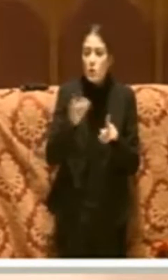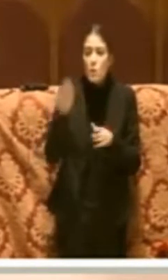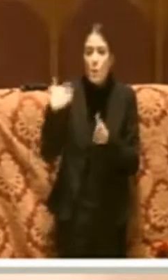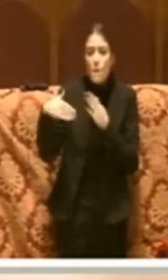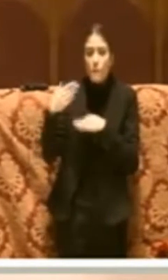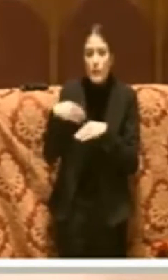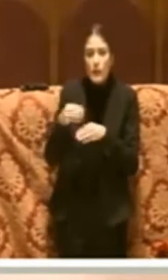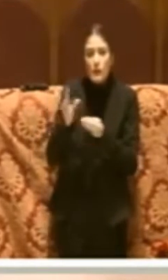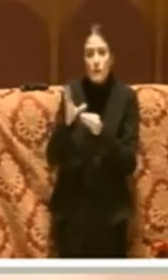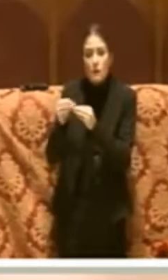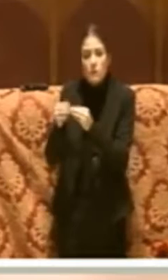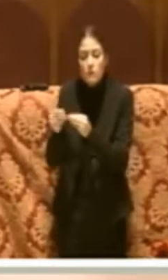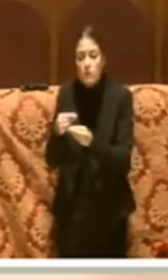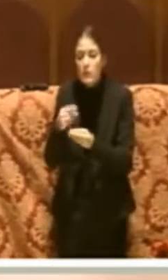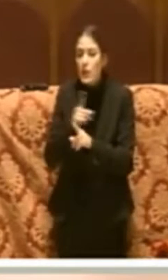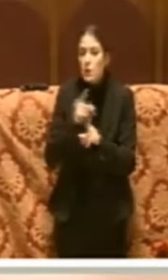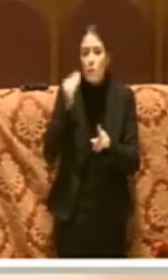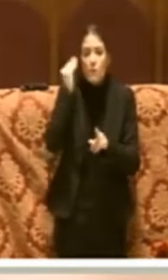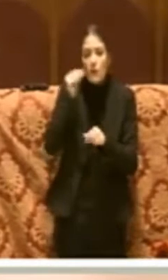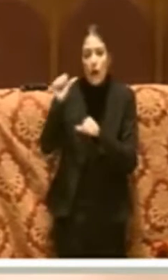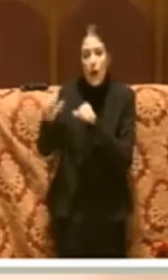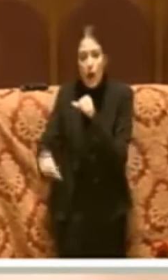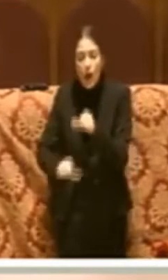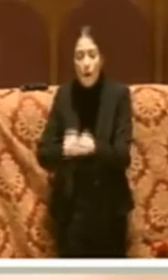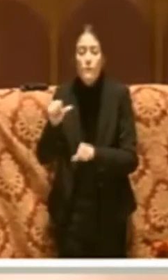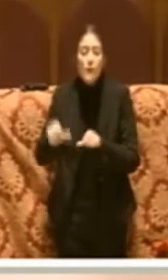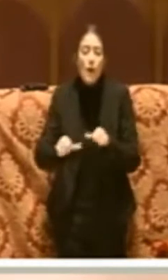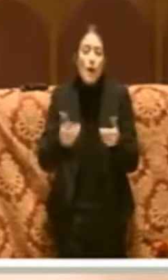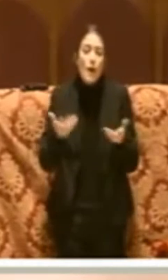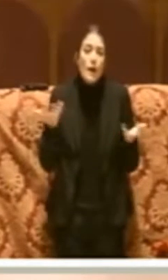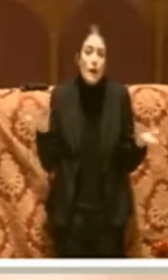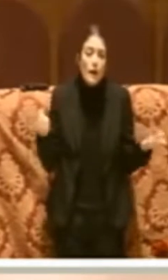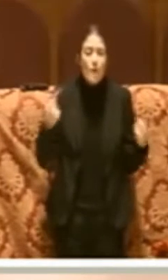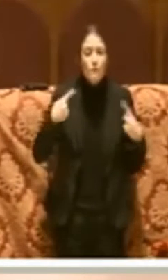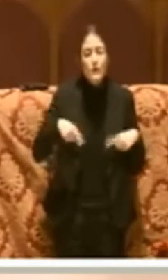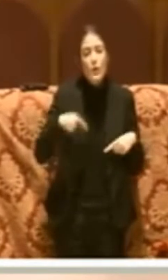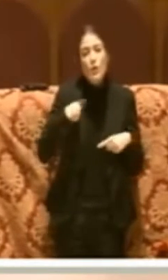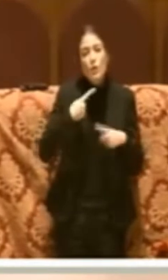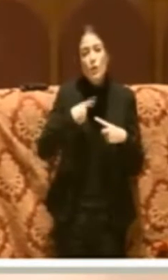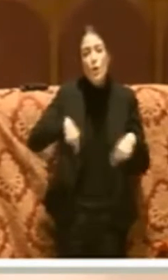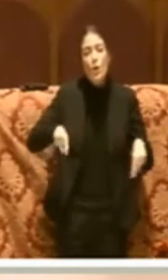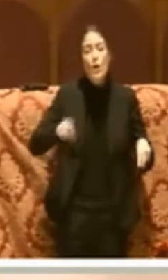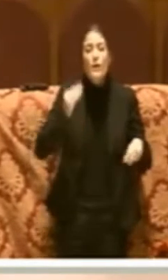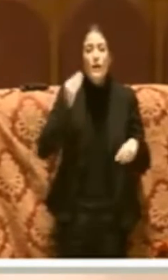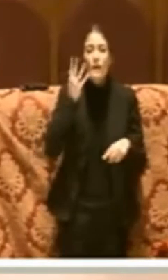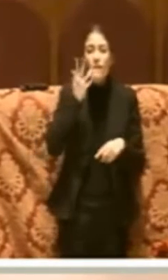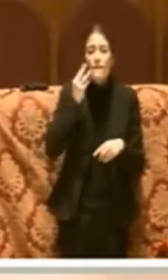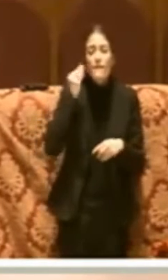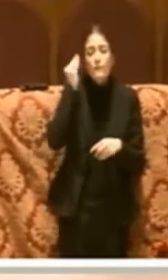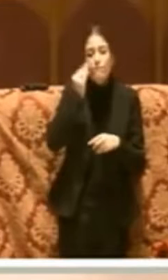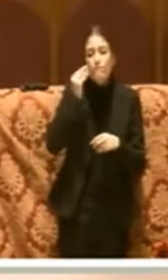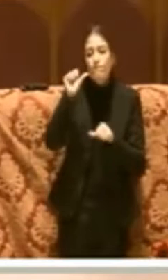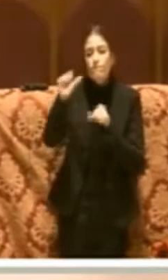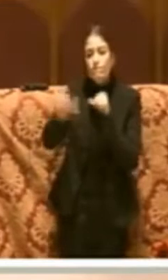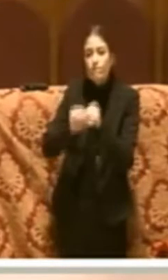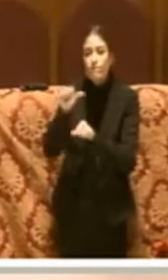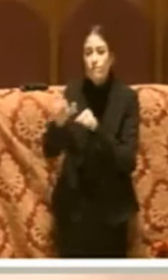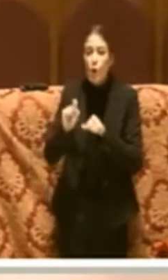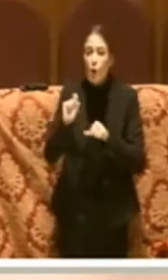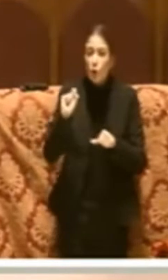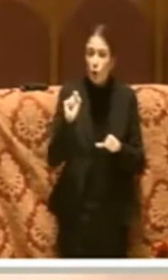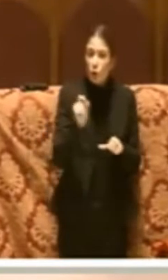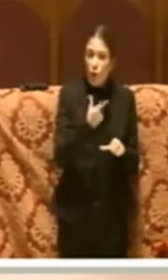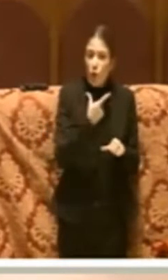mai nessuno aveva pensato di cambiarle e quindi stiamo provvedendo a cambiarle su 12 già siamo